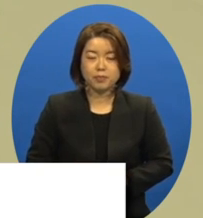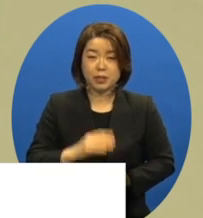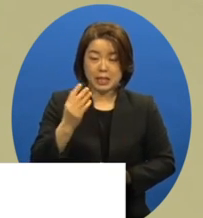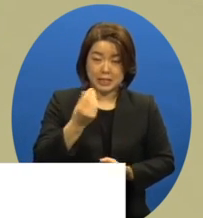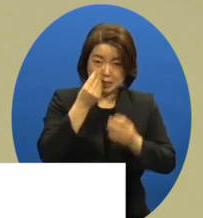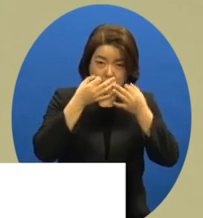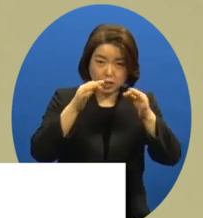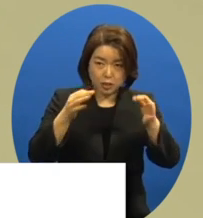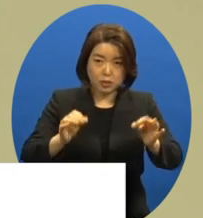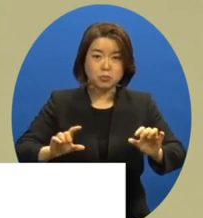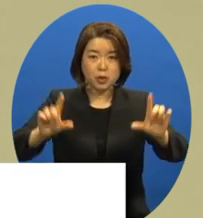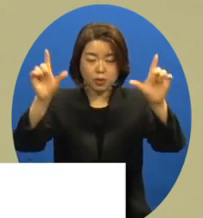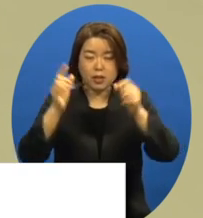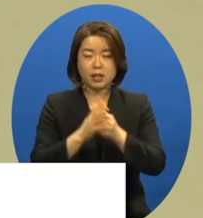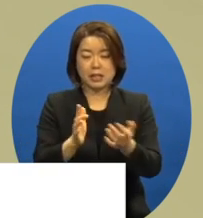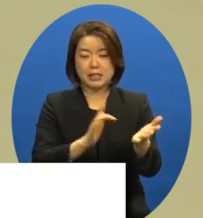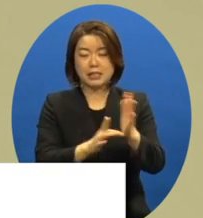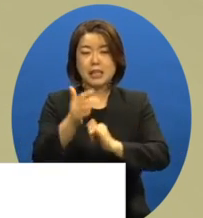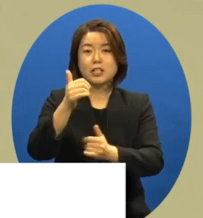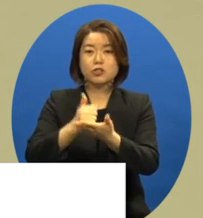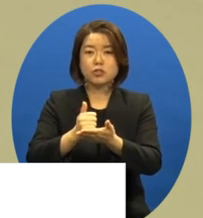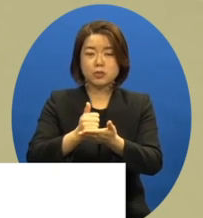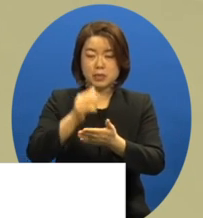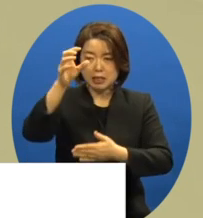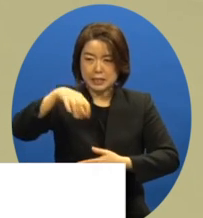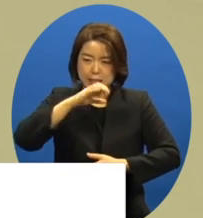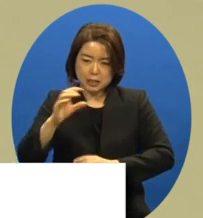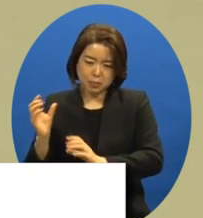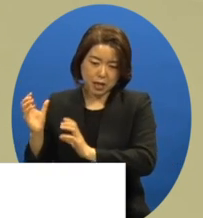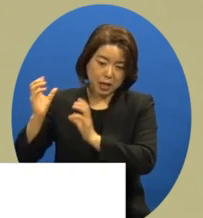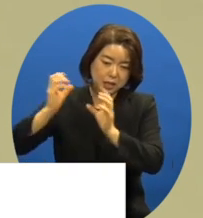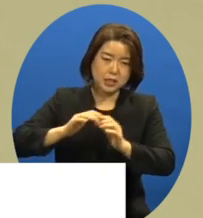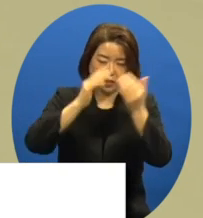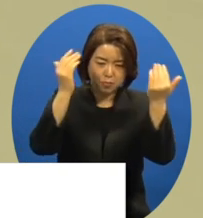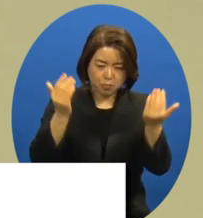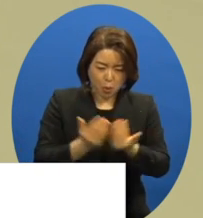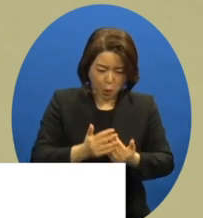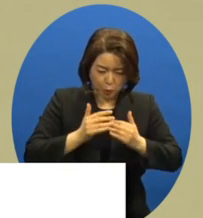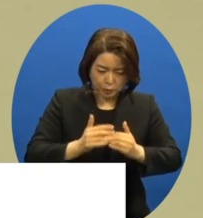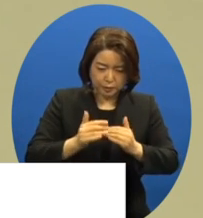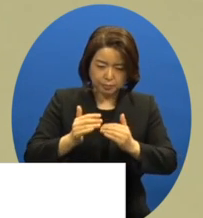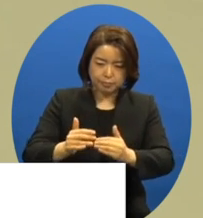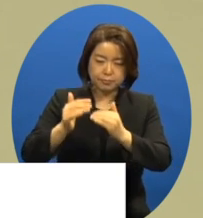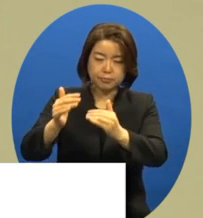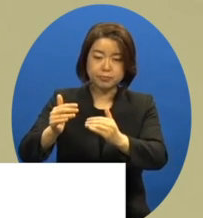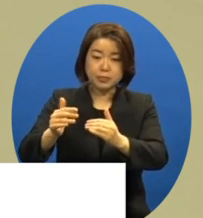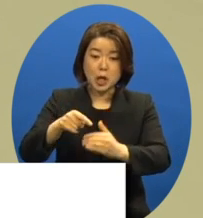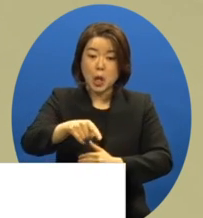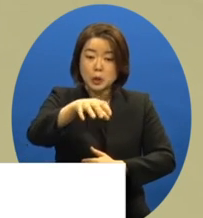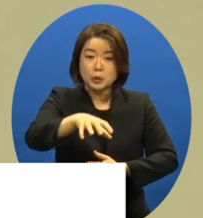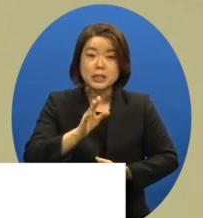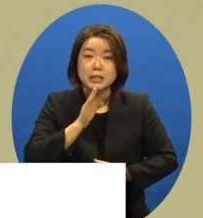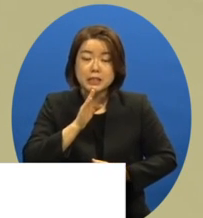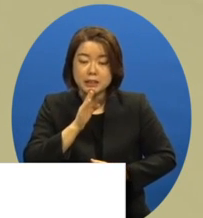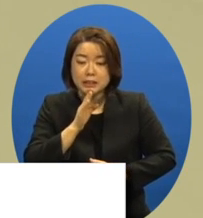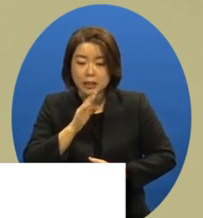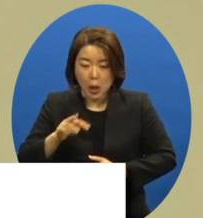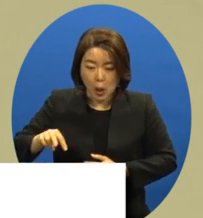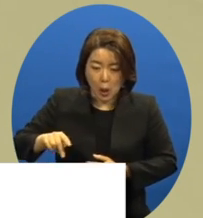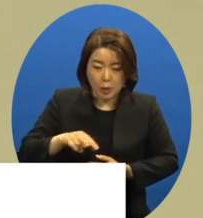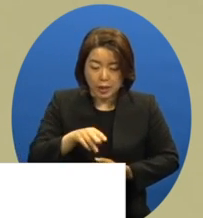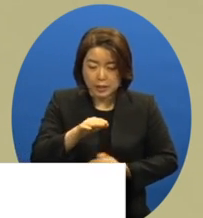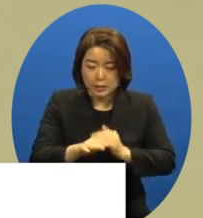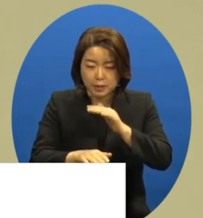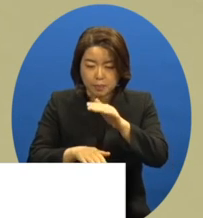성금요일에 예수님이 십자가 지시던 그 모든 여정을 다 그 현장을 따라서